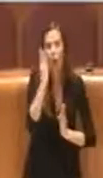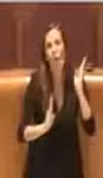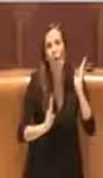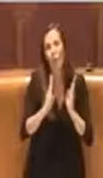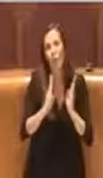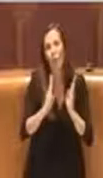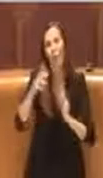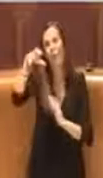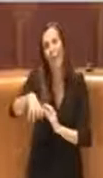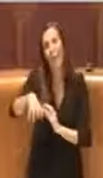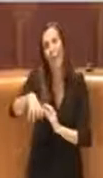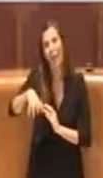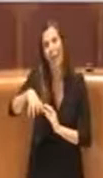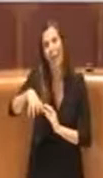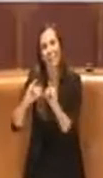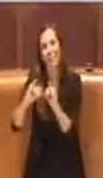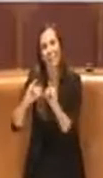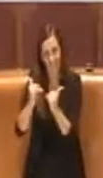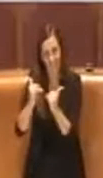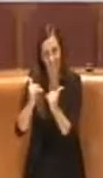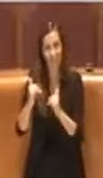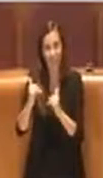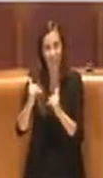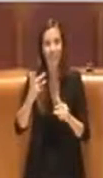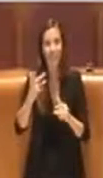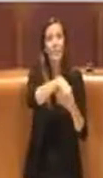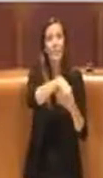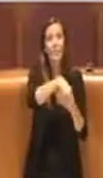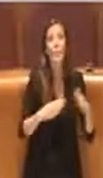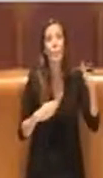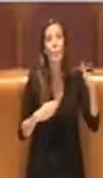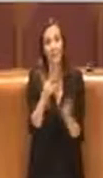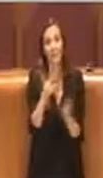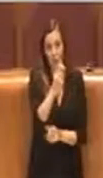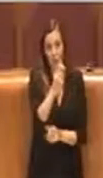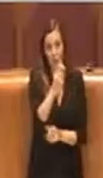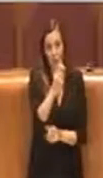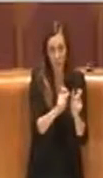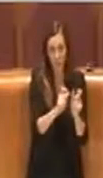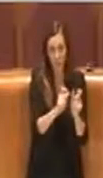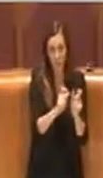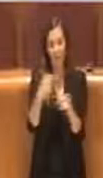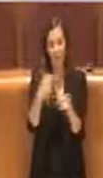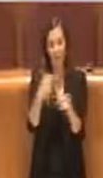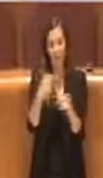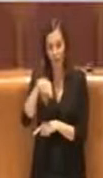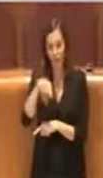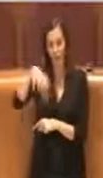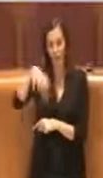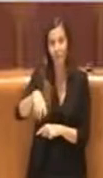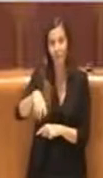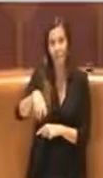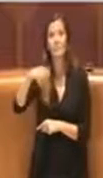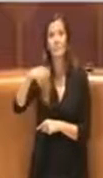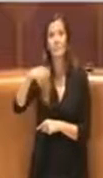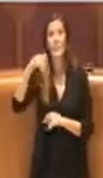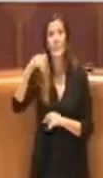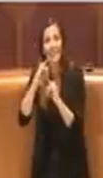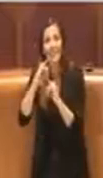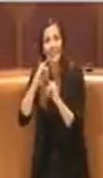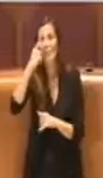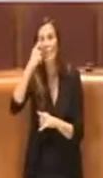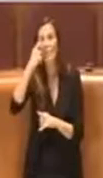capienza inferiore alle 200 persone. Per capirci, stiamo parlando di parchi divertimento pari a un esempio come Gardaland